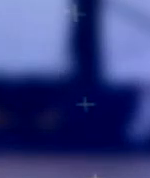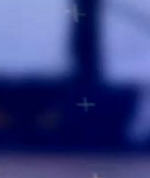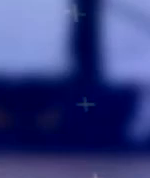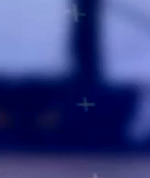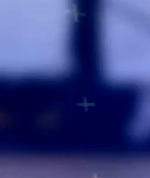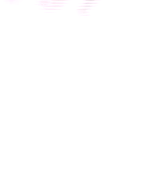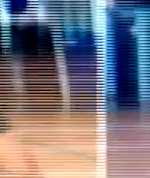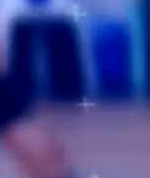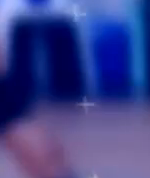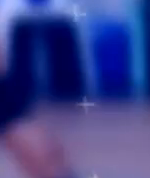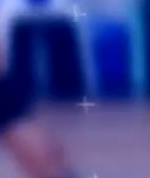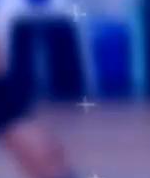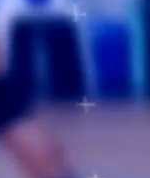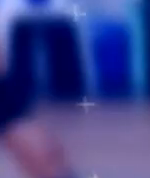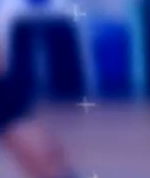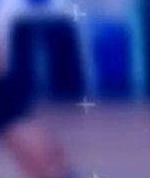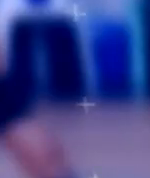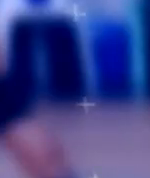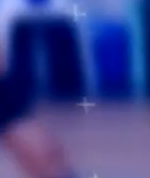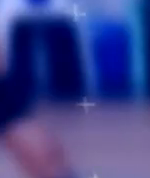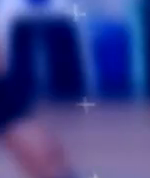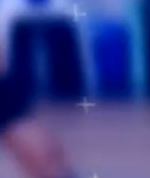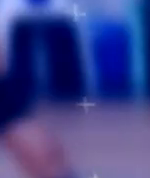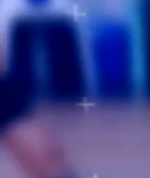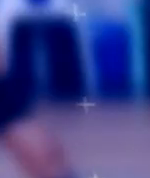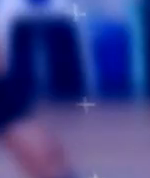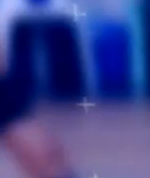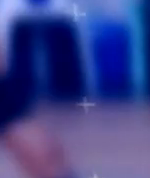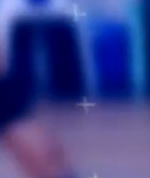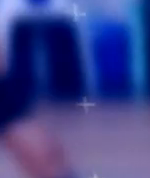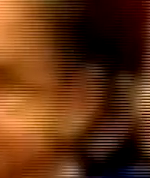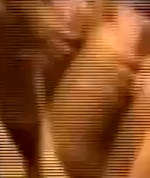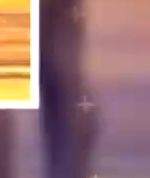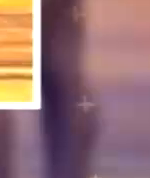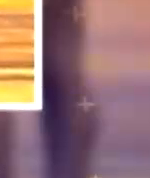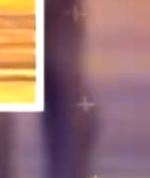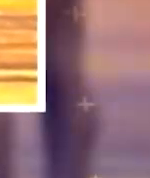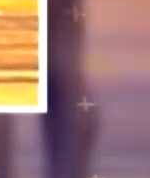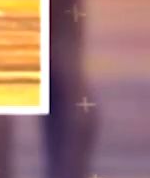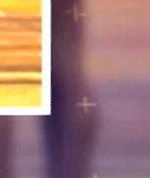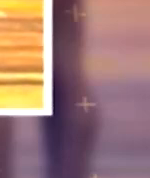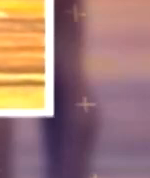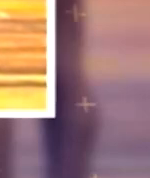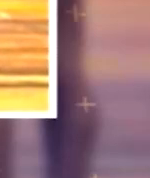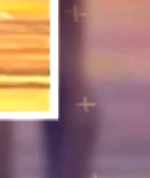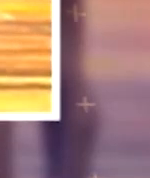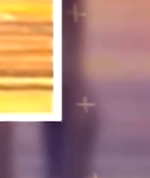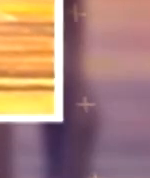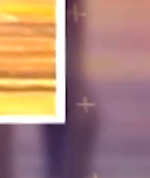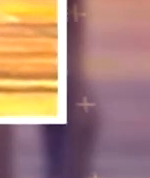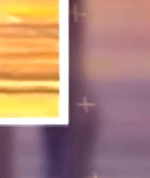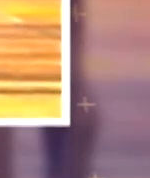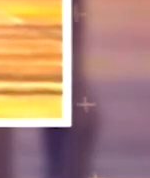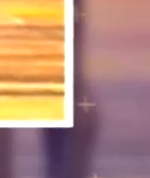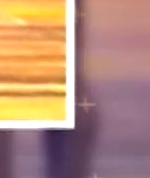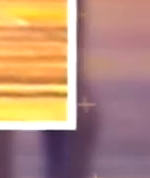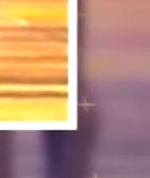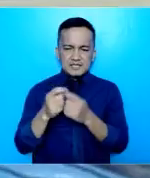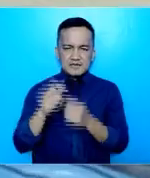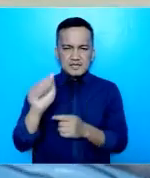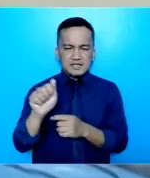sa volleyball si Juliana pagtungtong niya ng kolehiyo sa UP Diliman. Pero hindi siya nakapasok sa Team A ng UP Volleyball